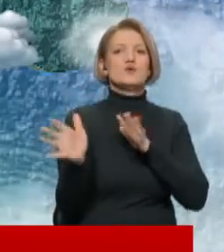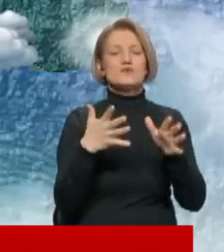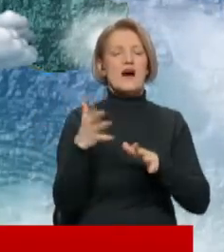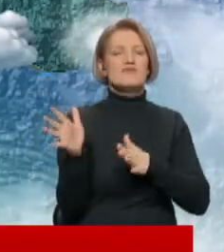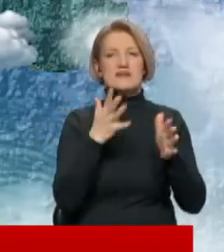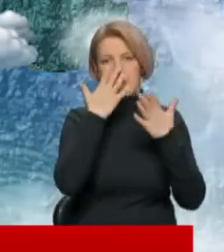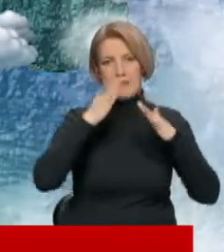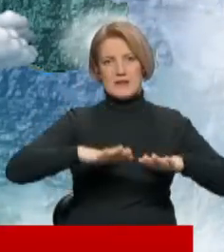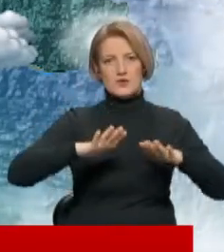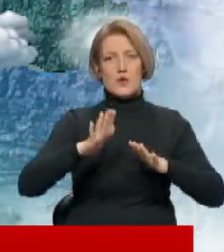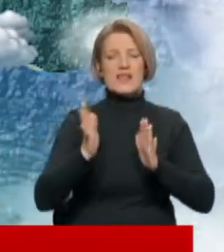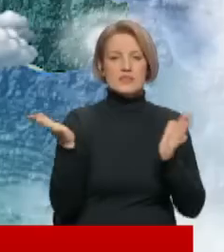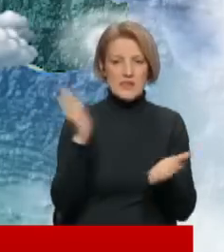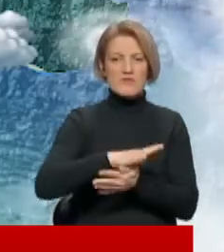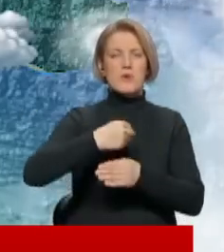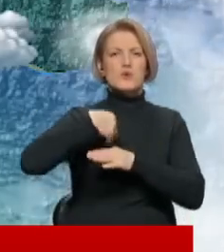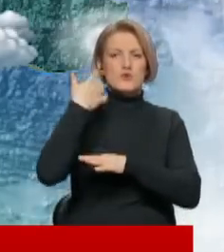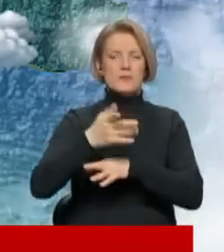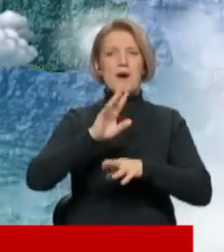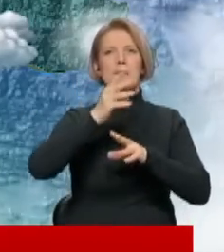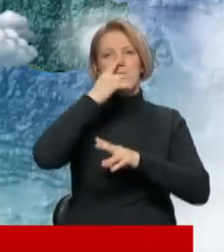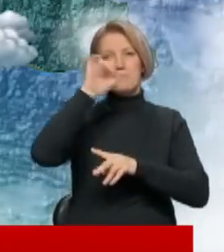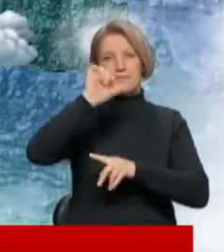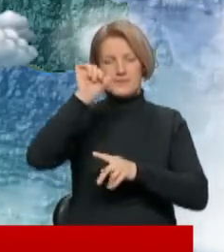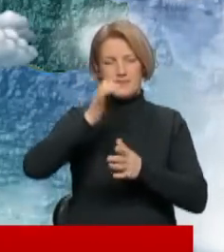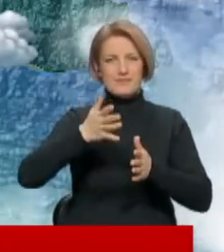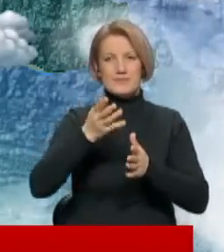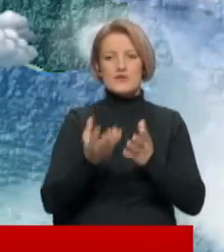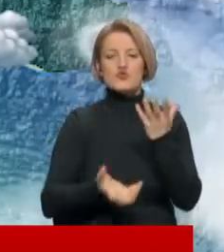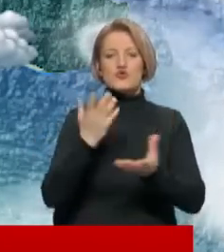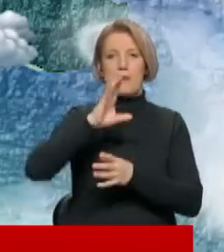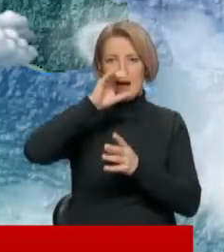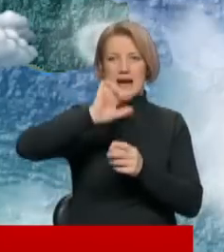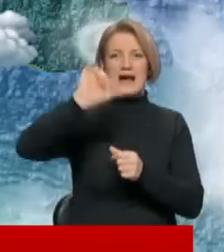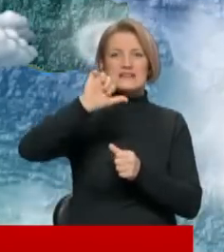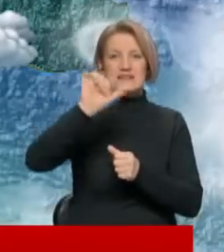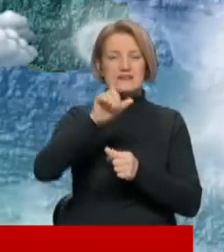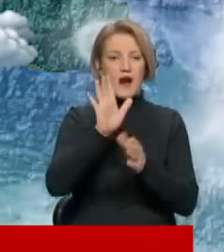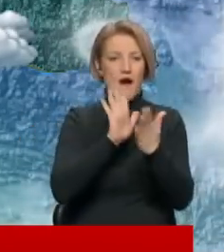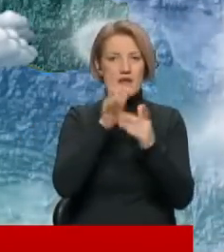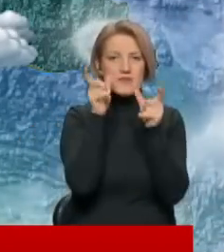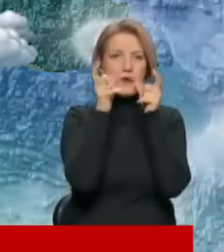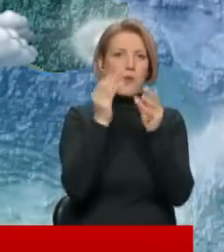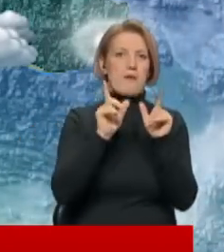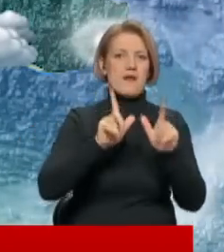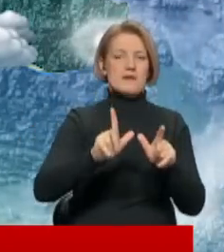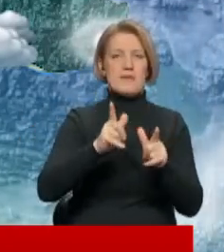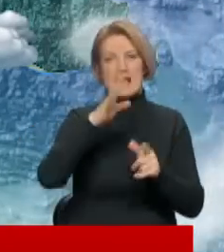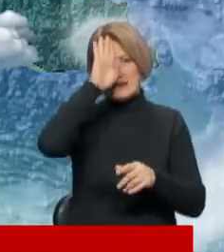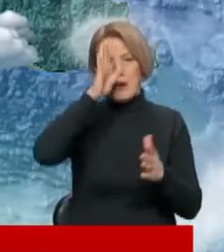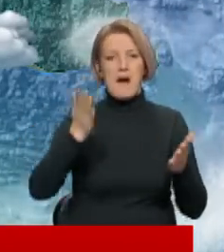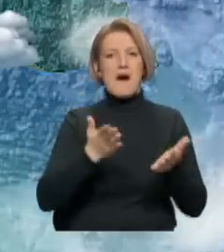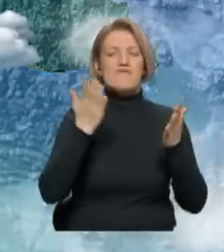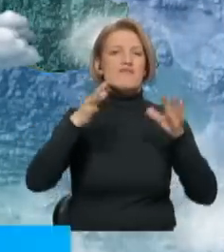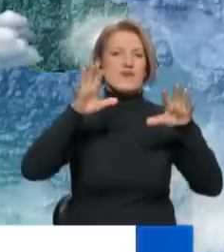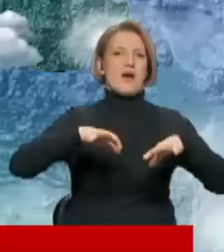ve fırtına bekleniyor devrilme uçma bacak adı zehirlenmesi gibi durumlara karşı tedbir alınmalı İstanbul'da hafif yağmur ihtimali